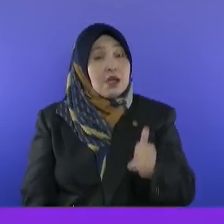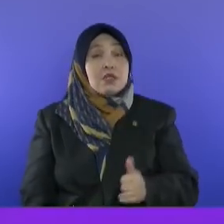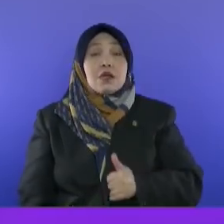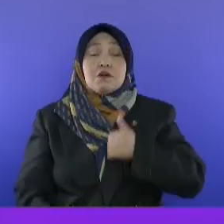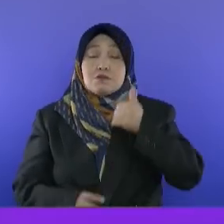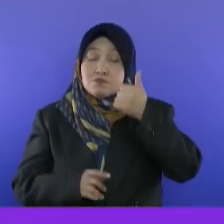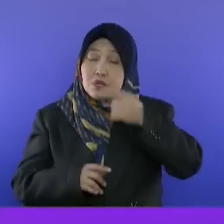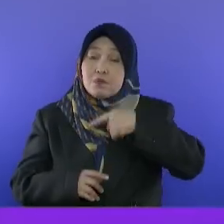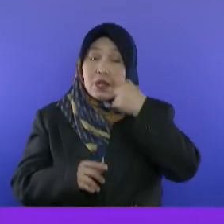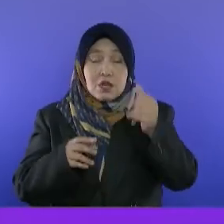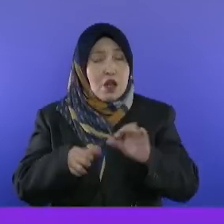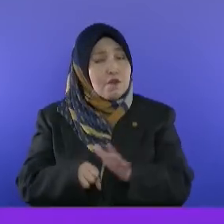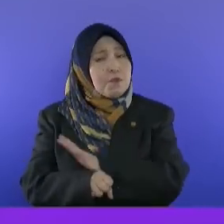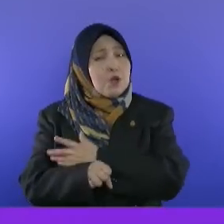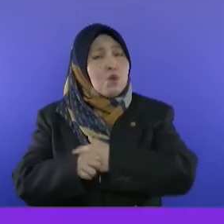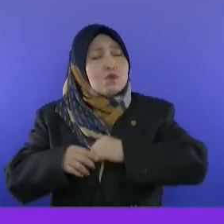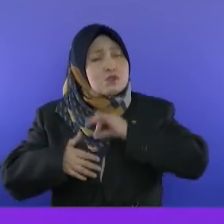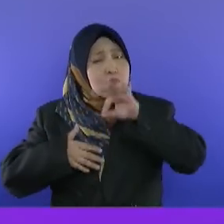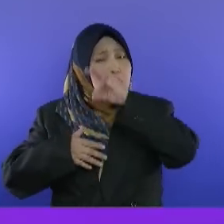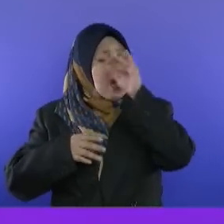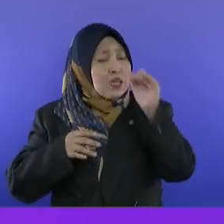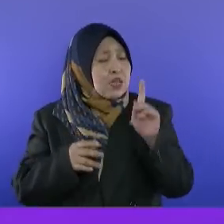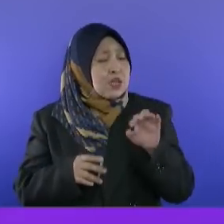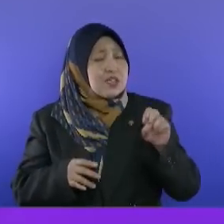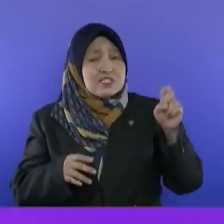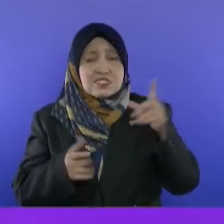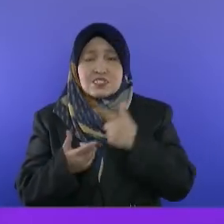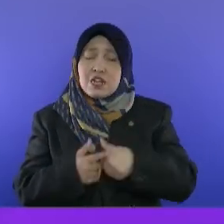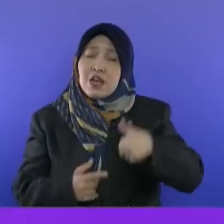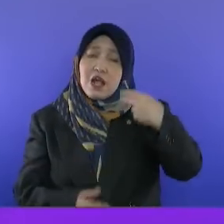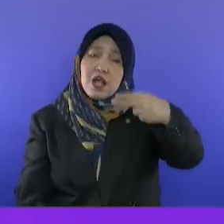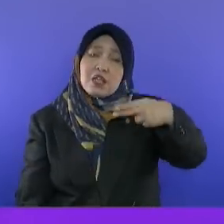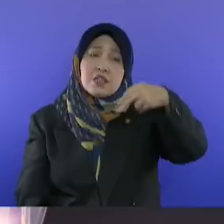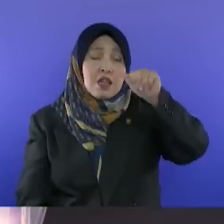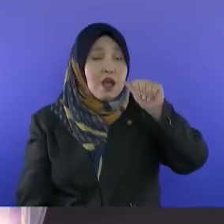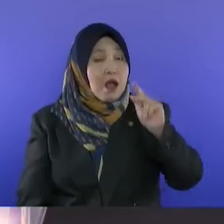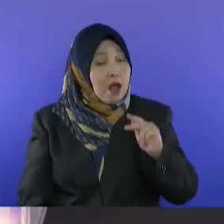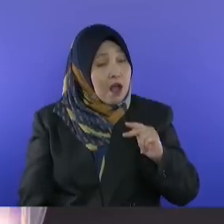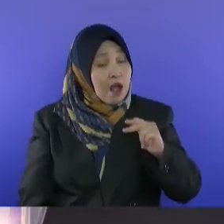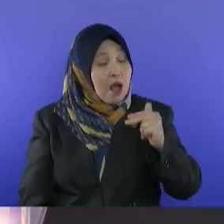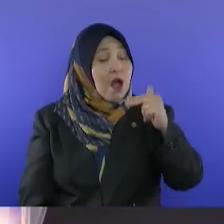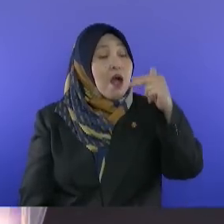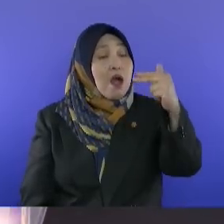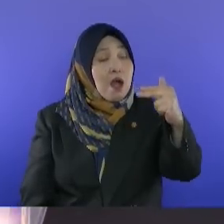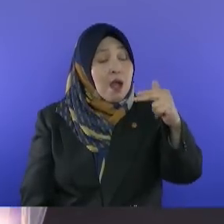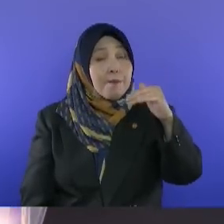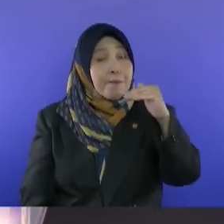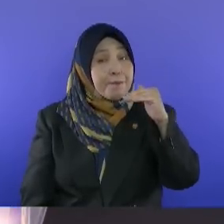dengan penuh semangat Jadi kesan Ain hal Sebenarnya dia